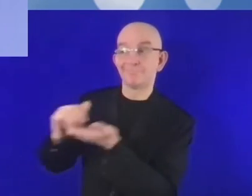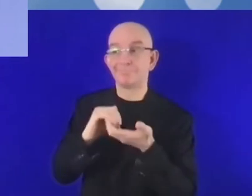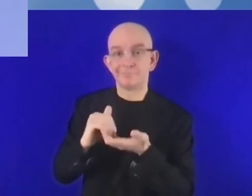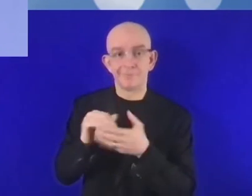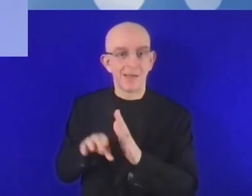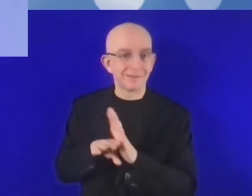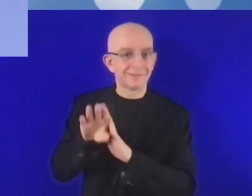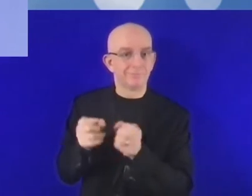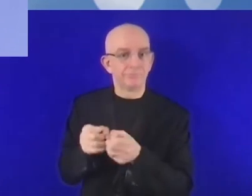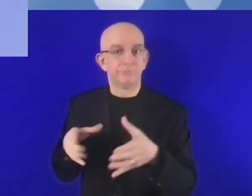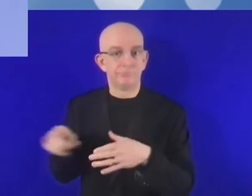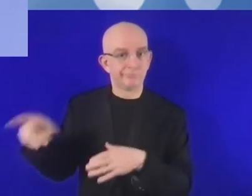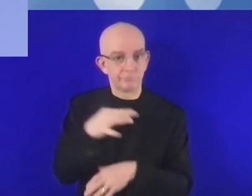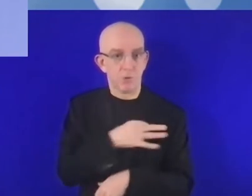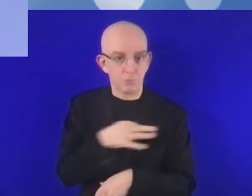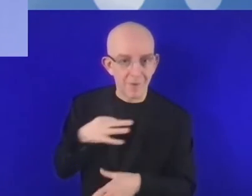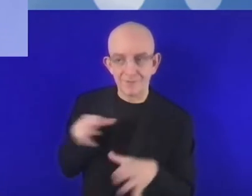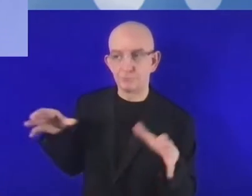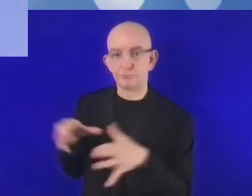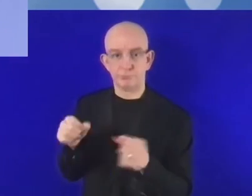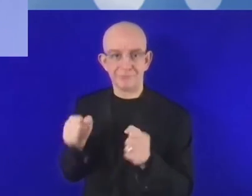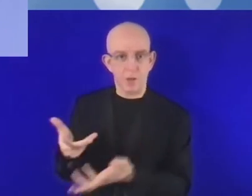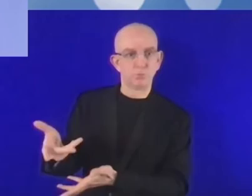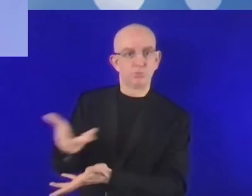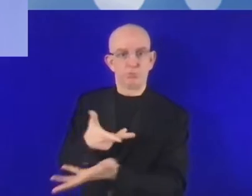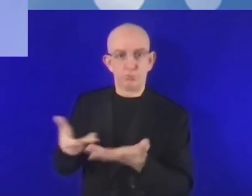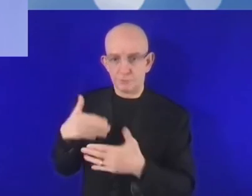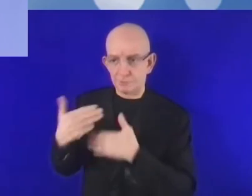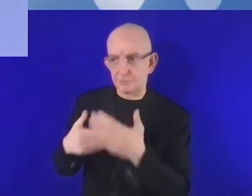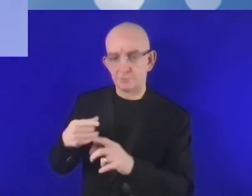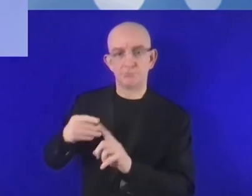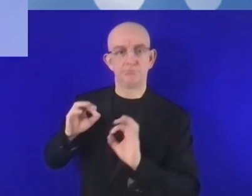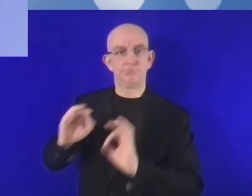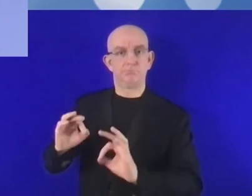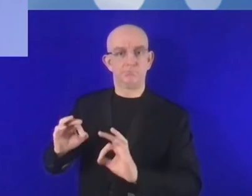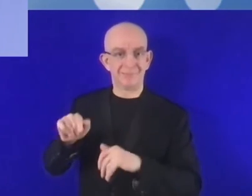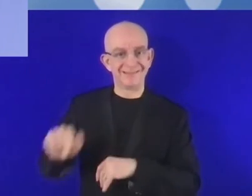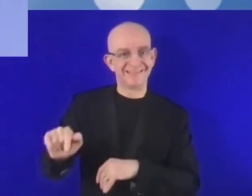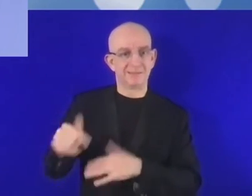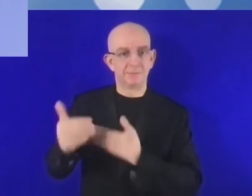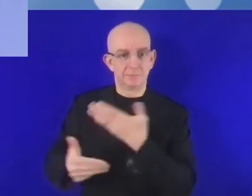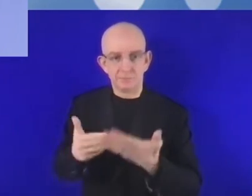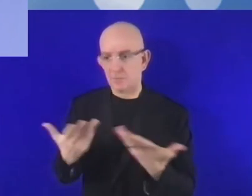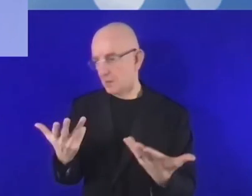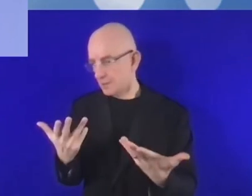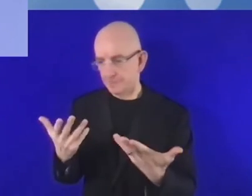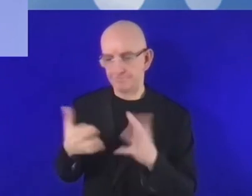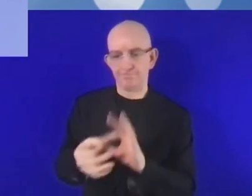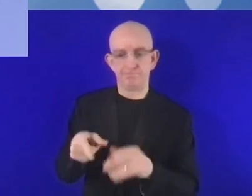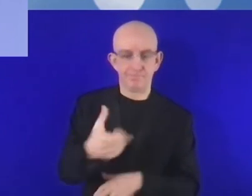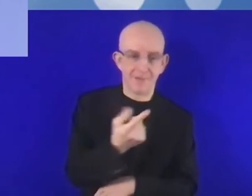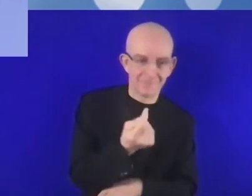сектором, и мы должны создавать системы, которые позволят нам